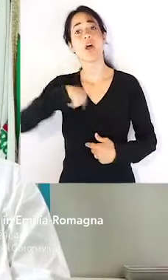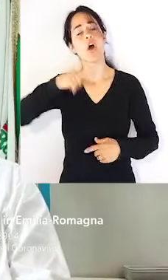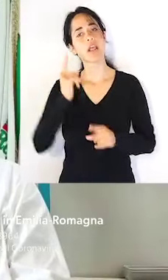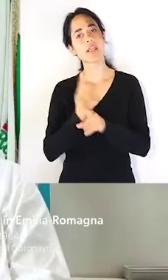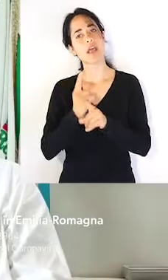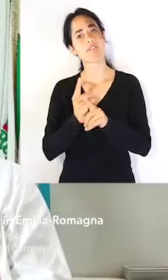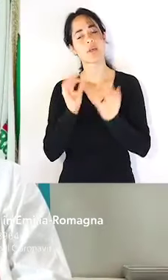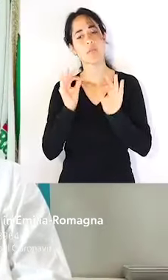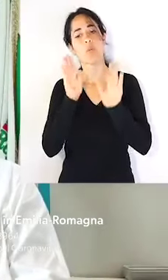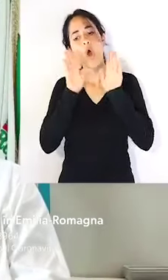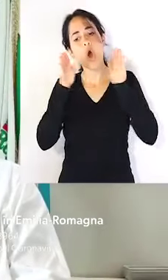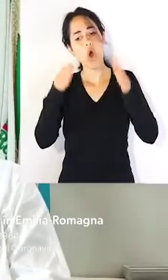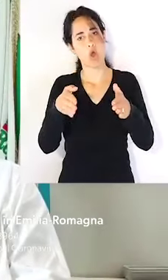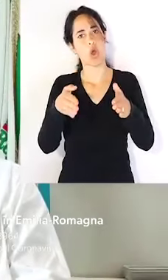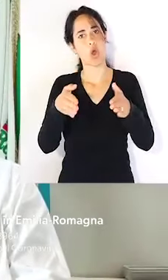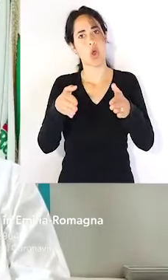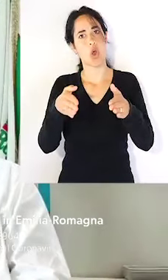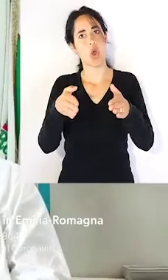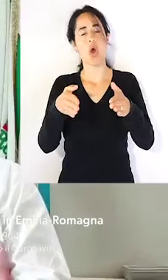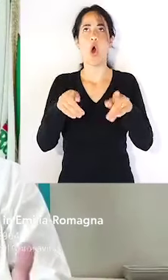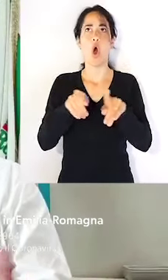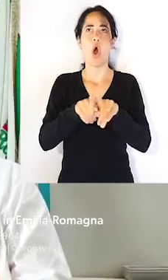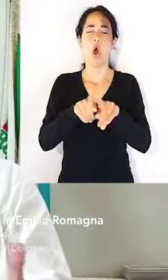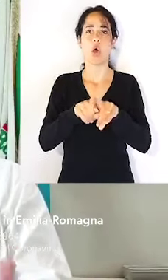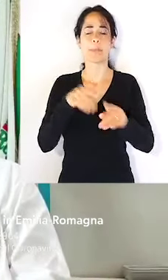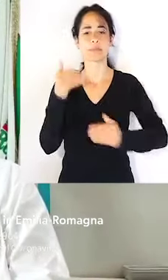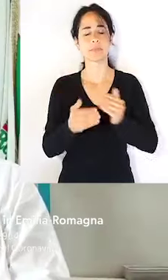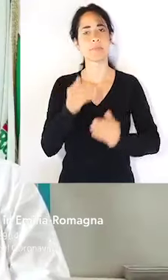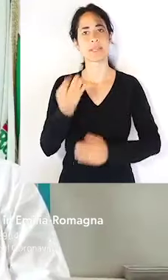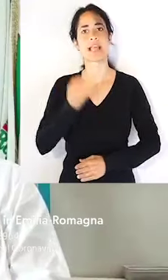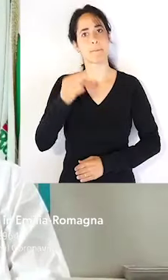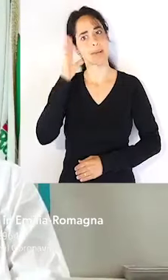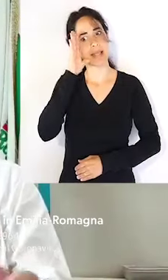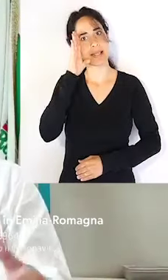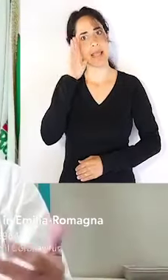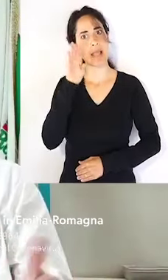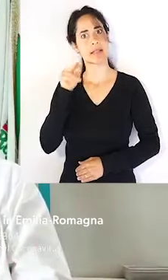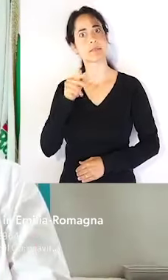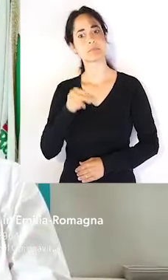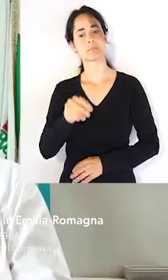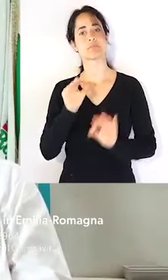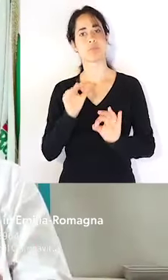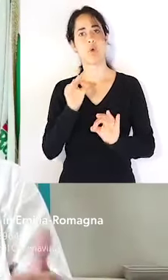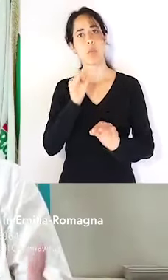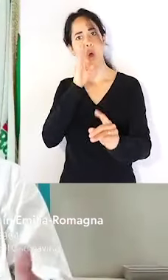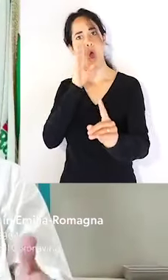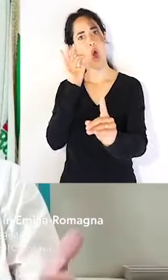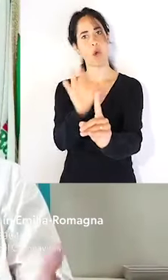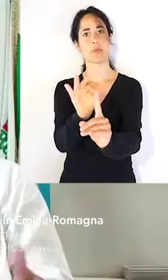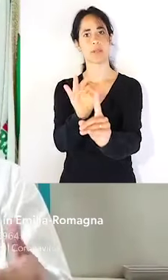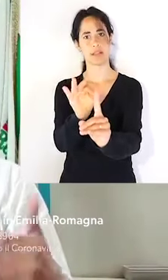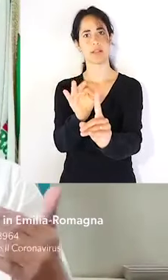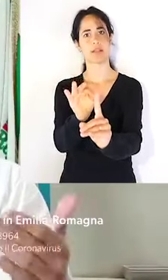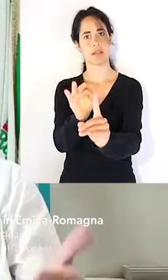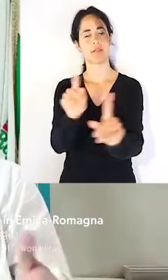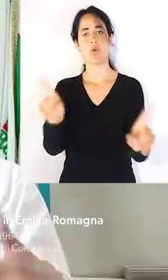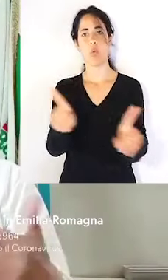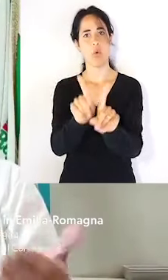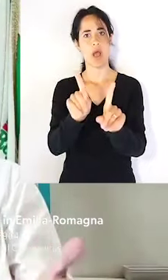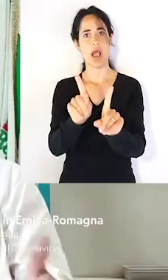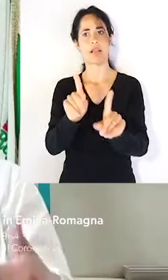dobbiamo concentrarci, abbiamo il compito di non mollare, di non abbassare la guardia, di andare e di continuare a